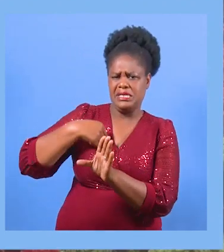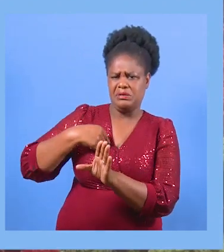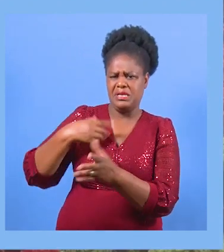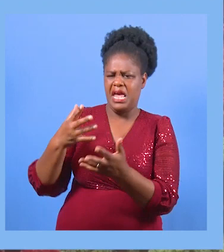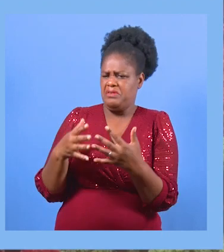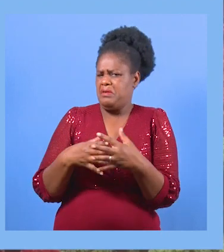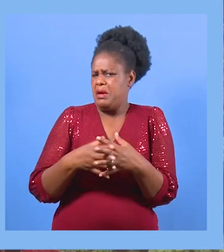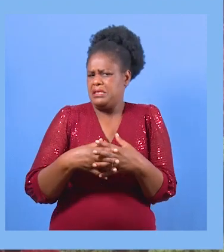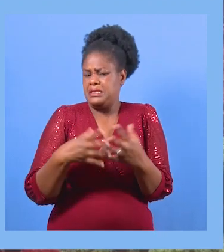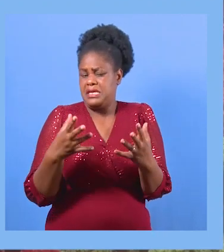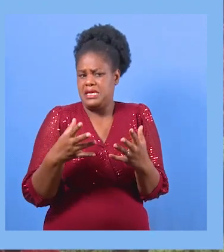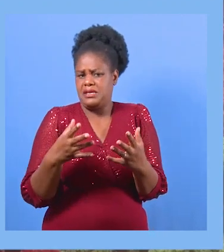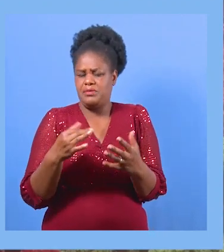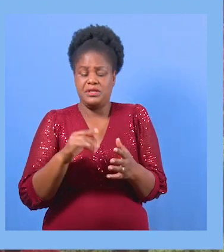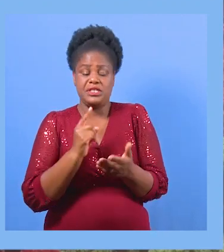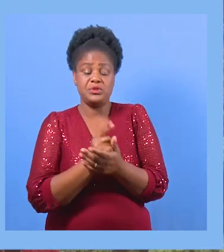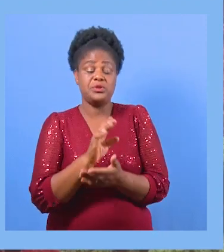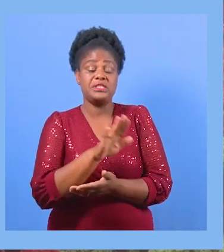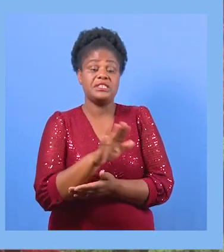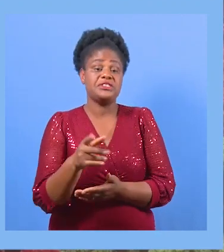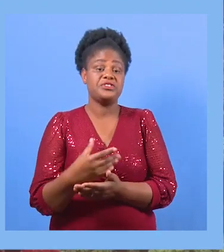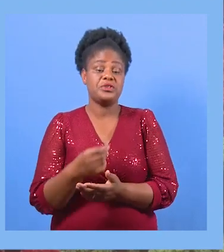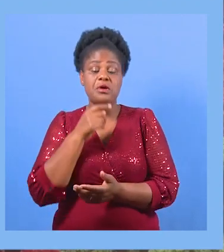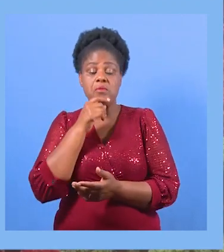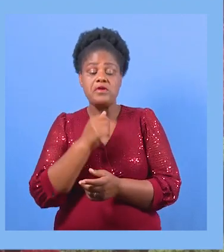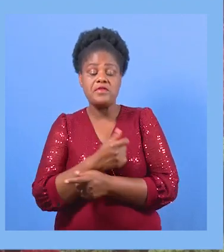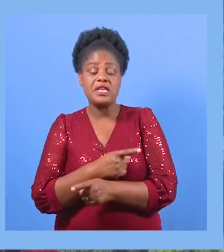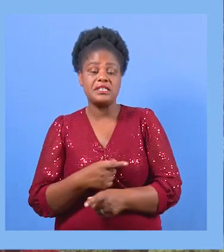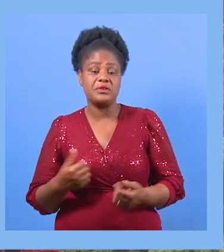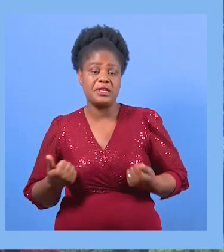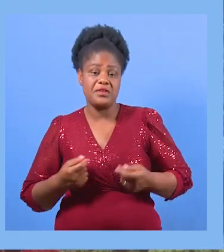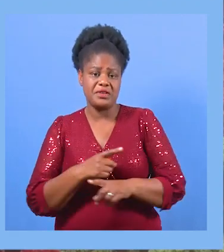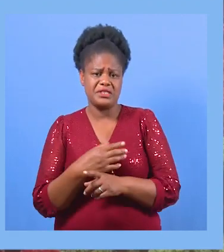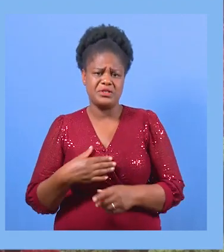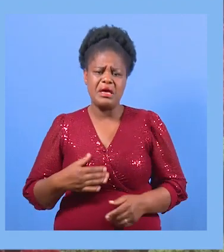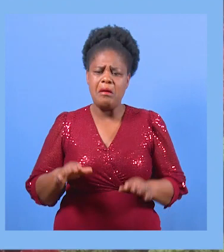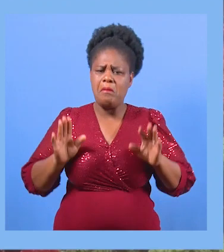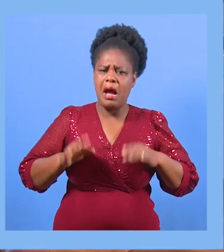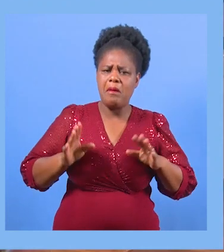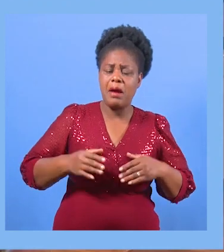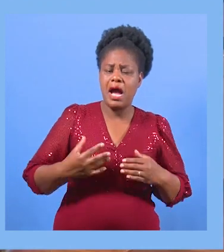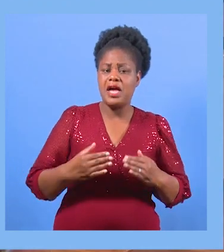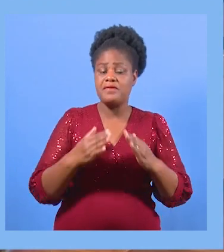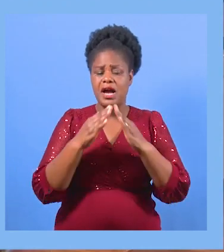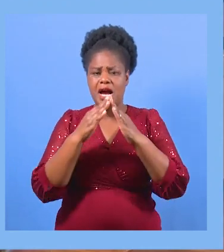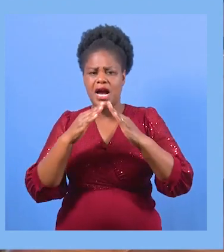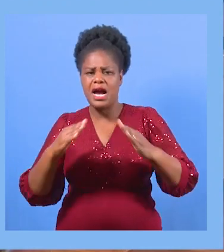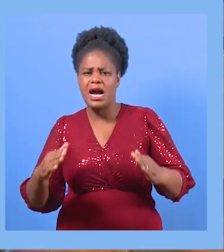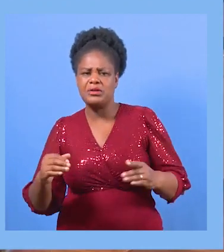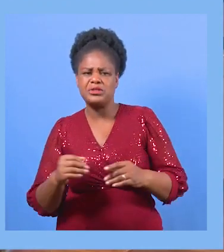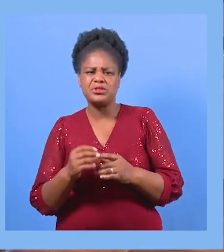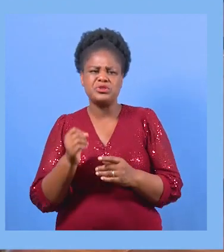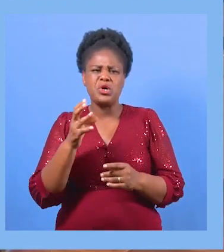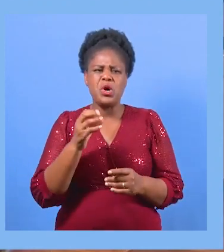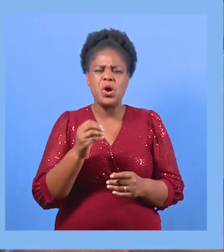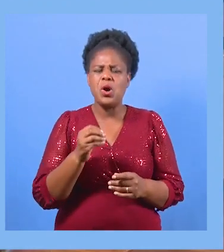mutsika dzedu nemagariro, zviriko here zvekuti mai vakadai vane imba yavo vanoroorwa